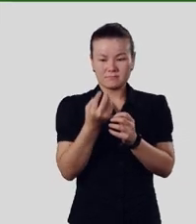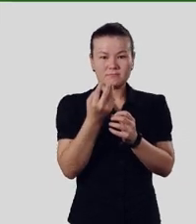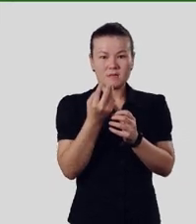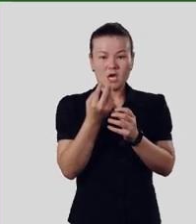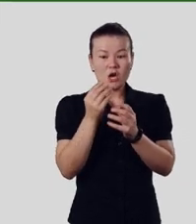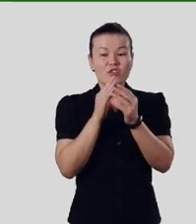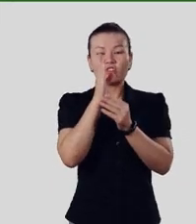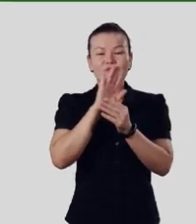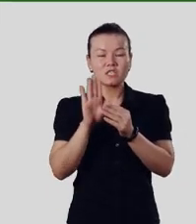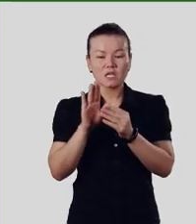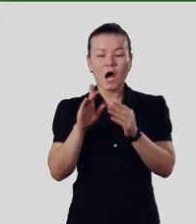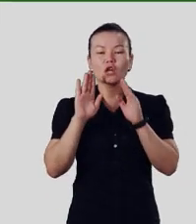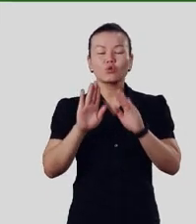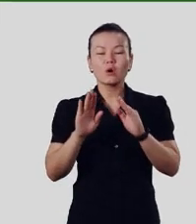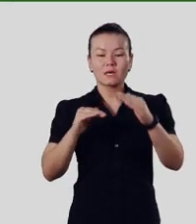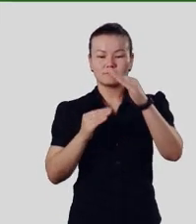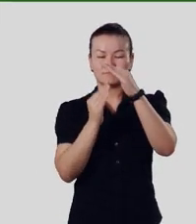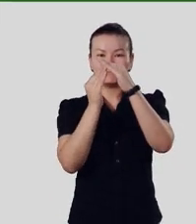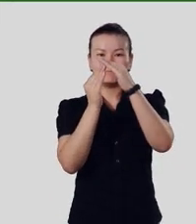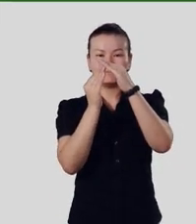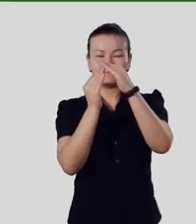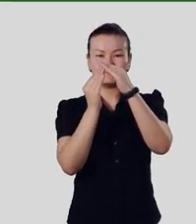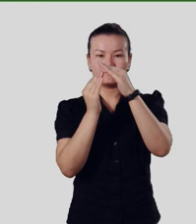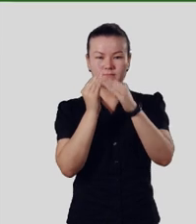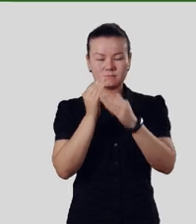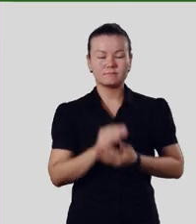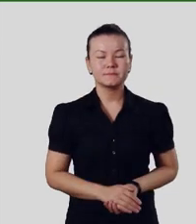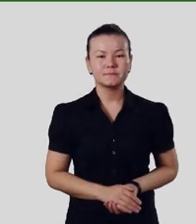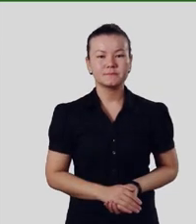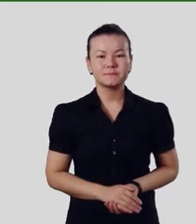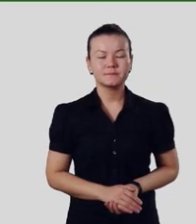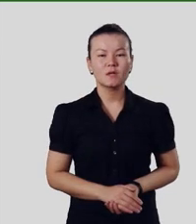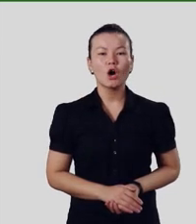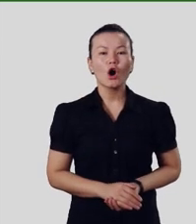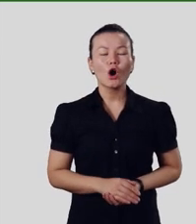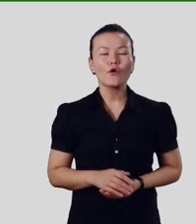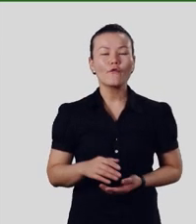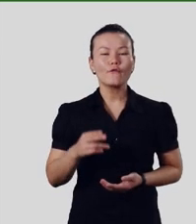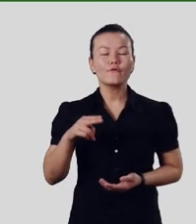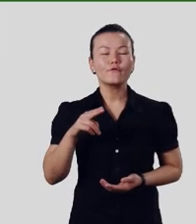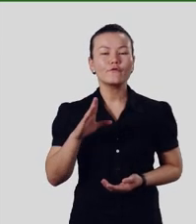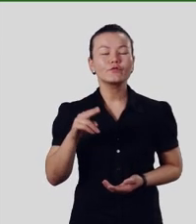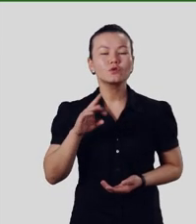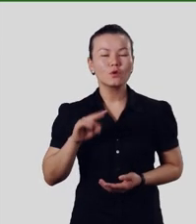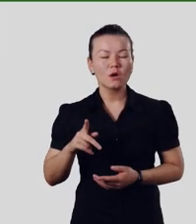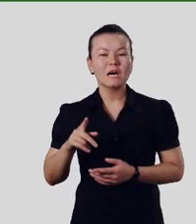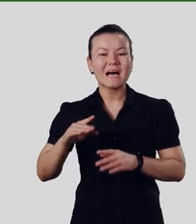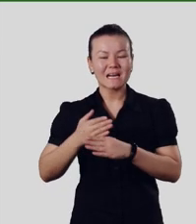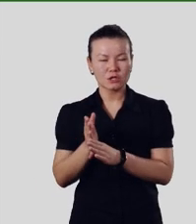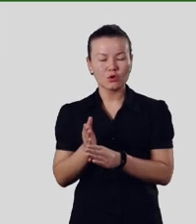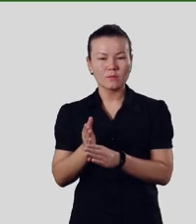наружу, а только приподняла поверхность. Вдоль разлома